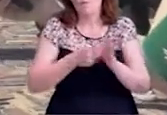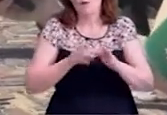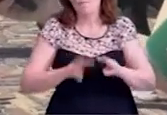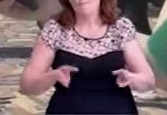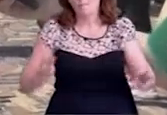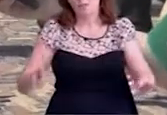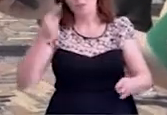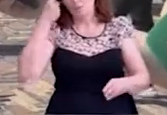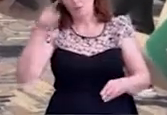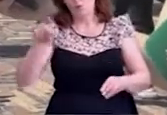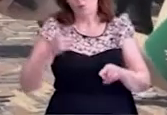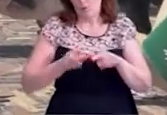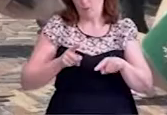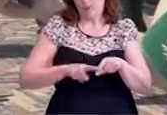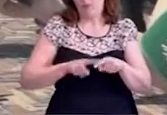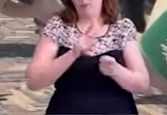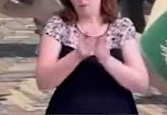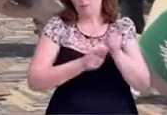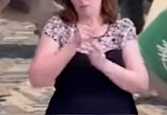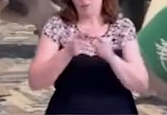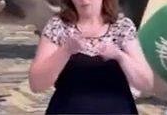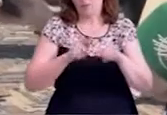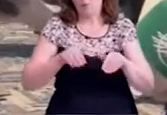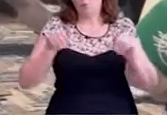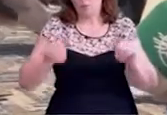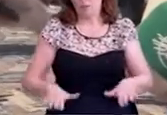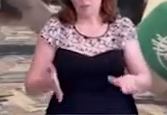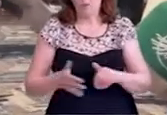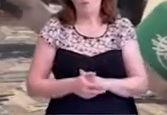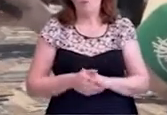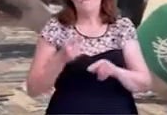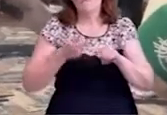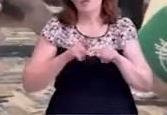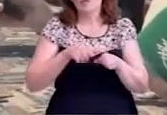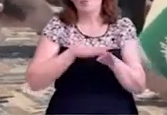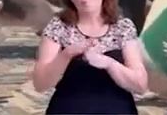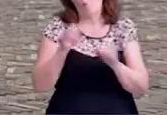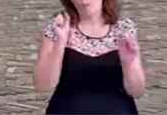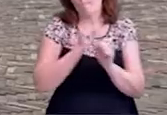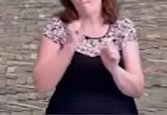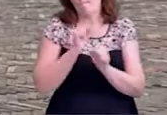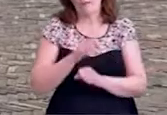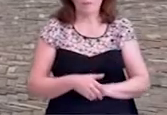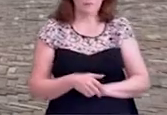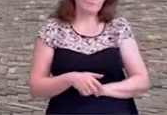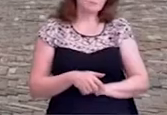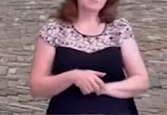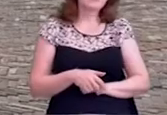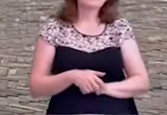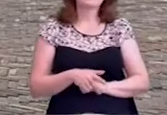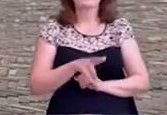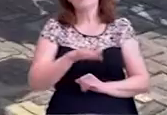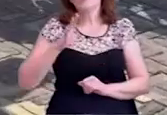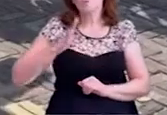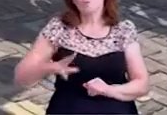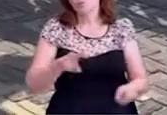придумал изменил данную постанову і акцентував увагу на 23.00. Це повний бред. Працівники нічних закладів вимушені